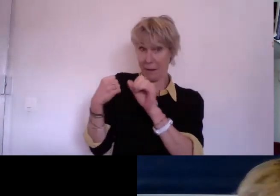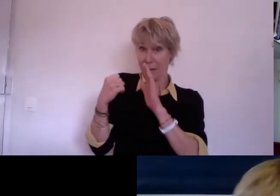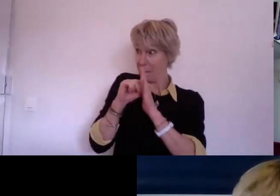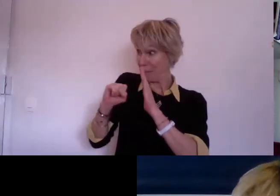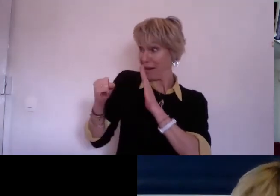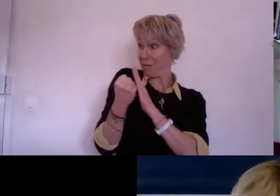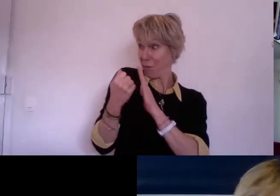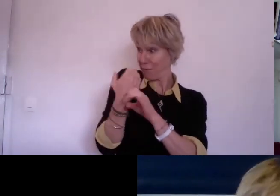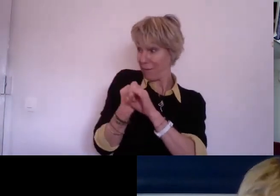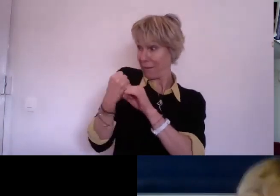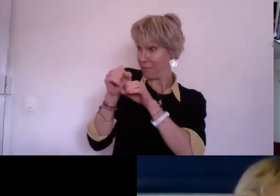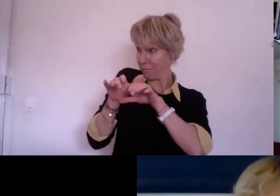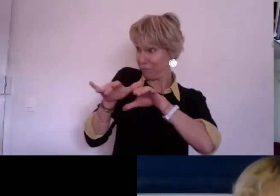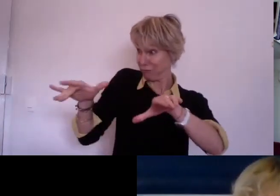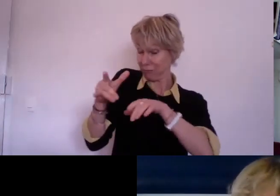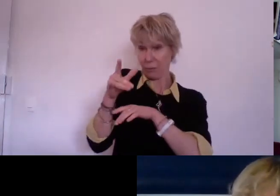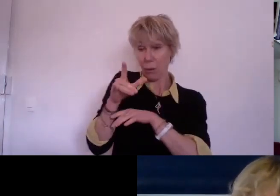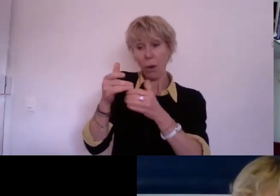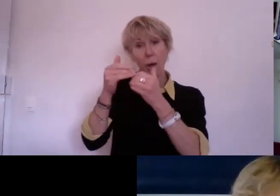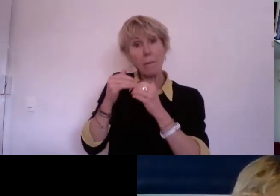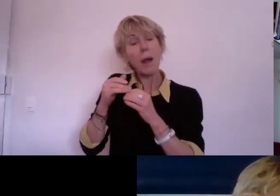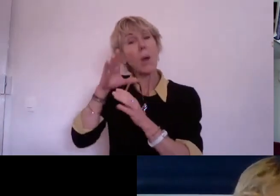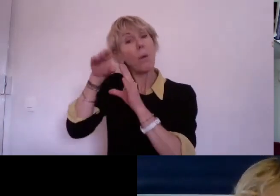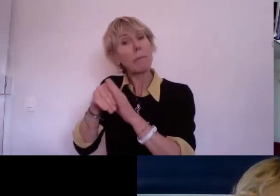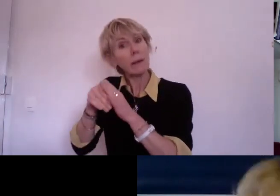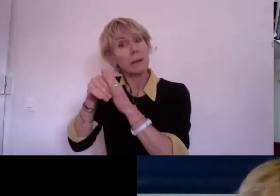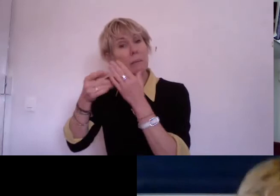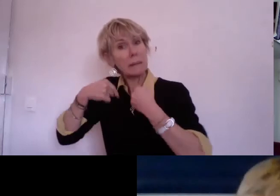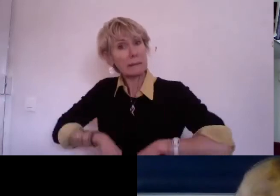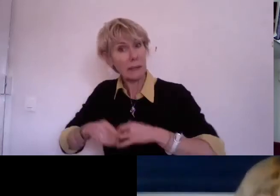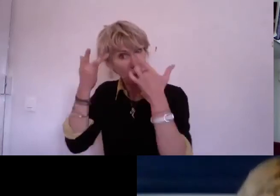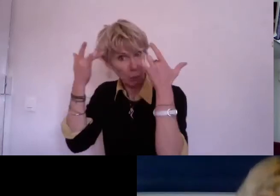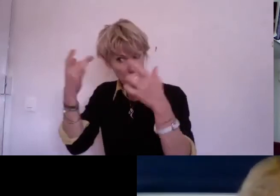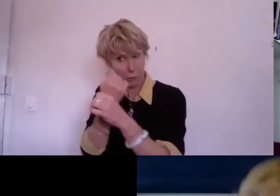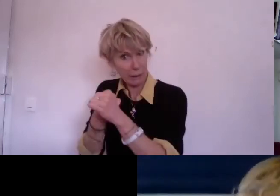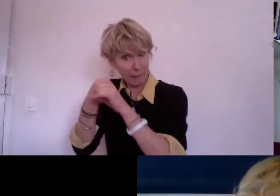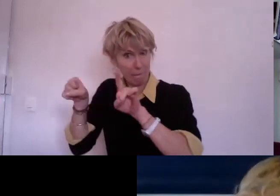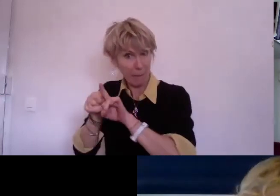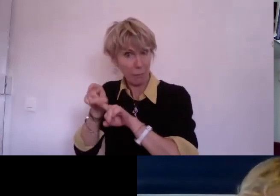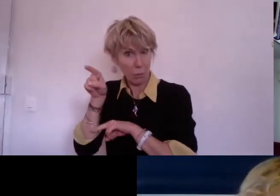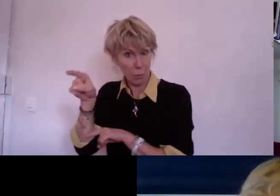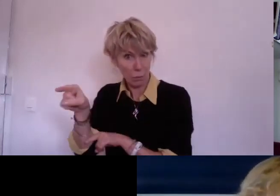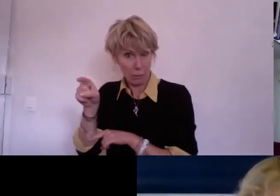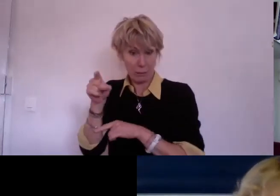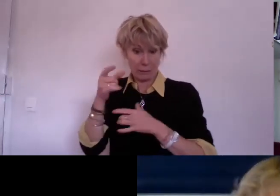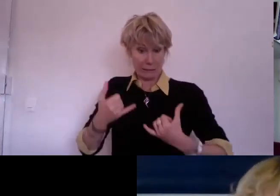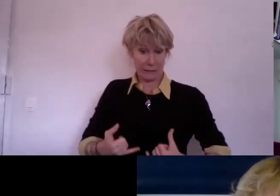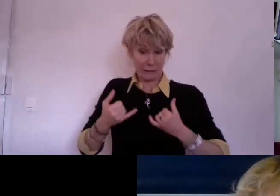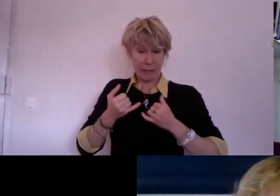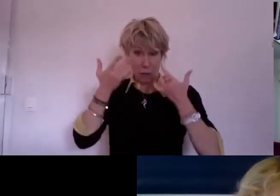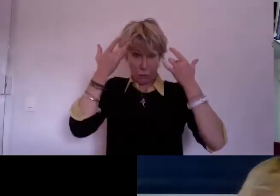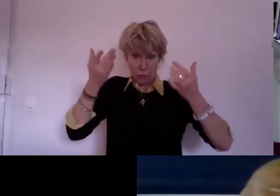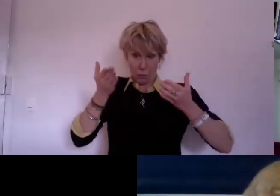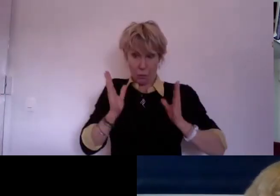lui-même. Il y a aussi le ministère de la Culture qui lance sa plateforme. Donc, chez nous, à Culture Hôpital, carrément, on y